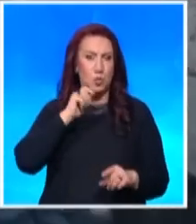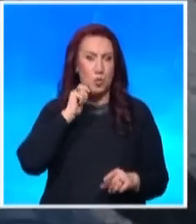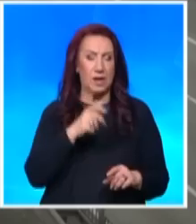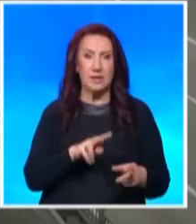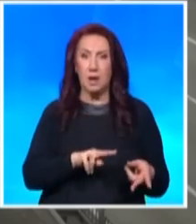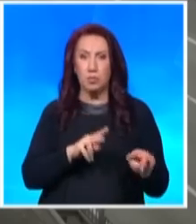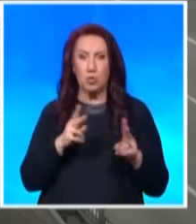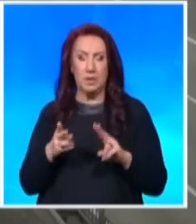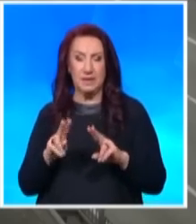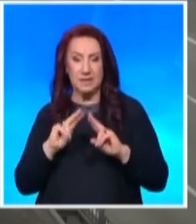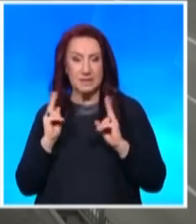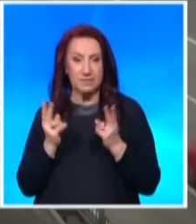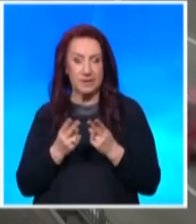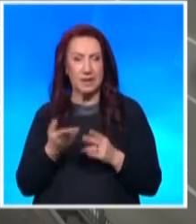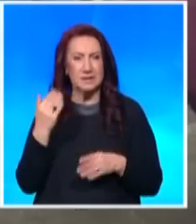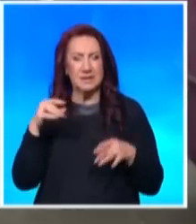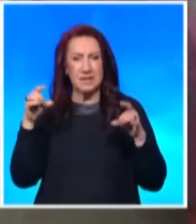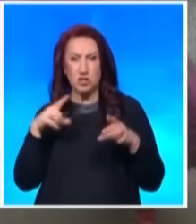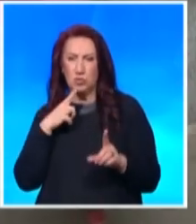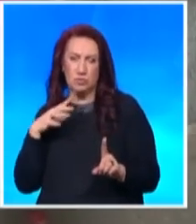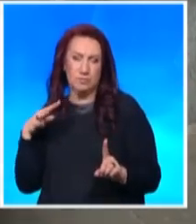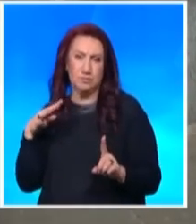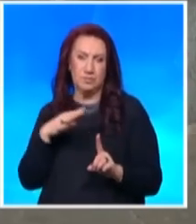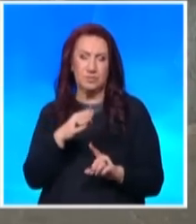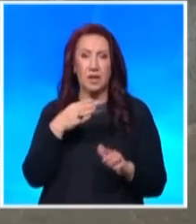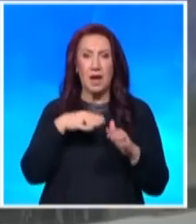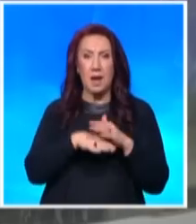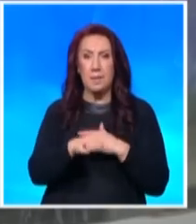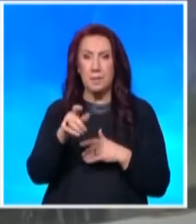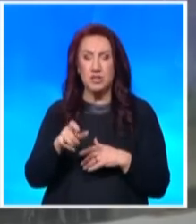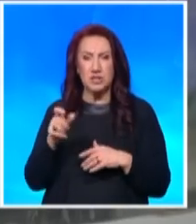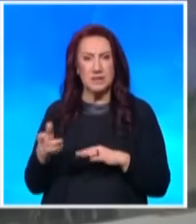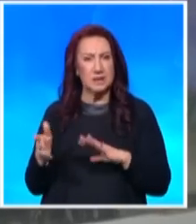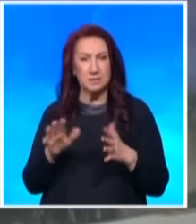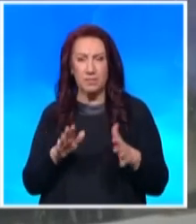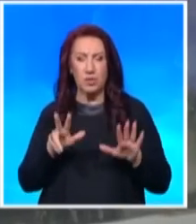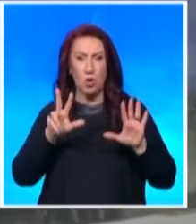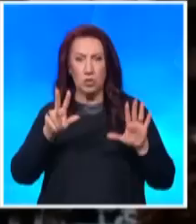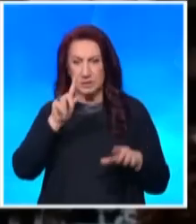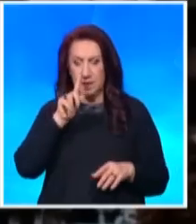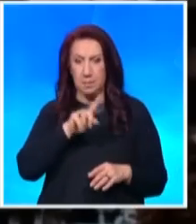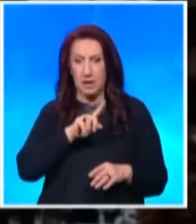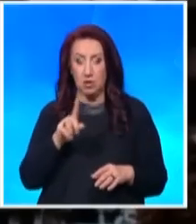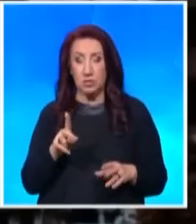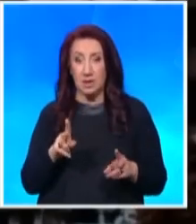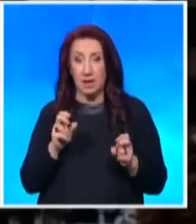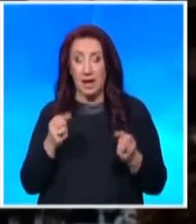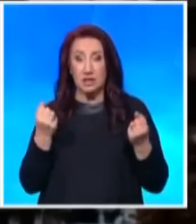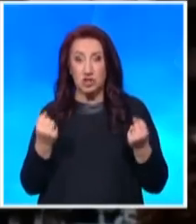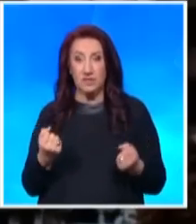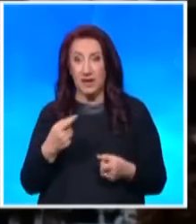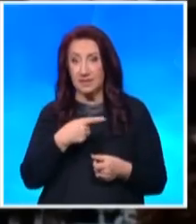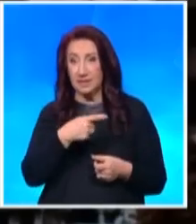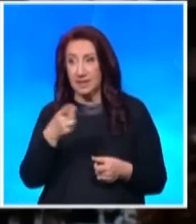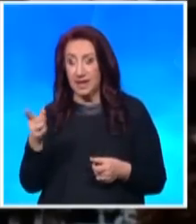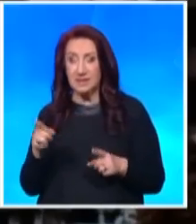завинаги. След началото на инвазията, бежанците от Украина в Европа са почти 8 милиона. Как живеят тези, които избират България за свой